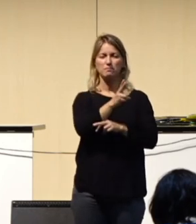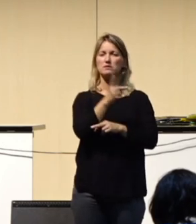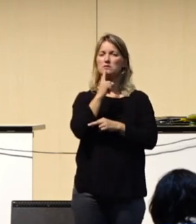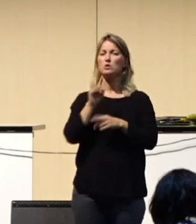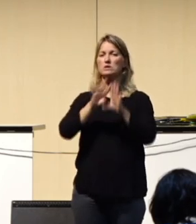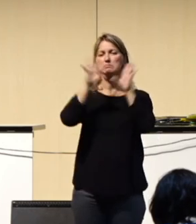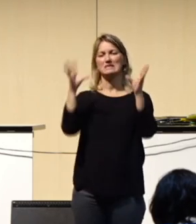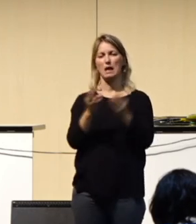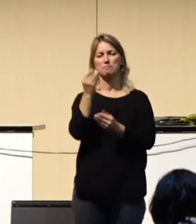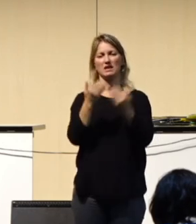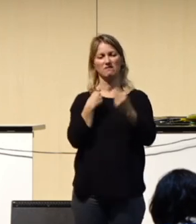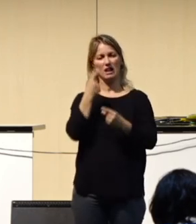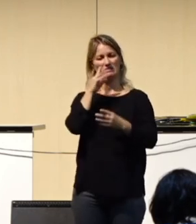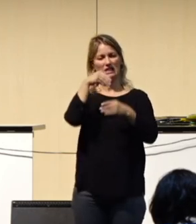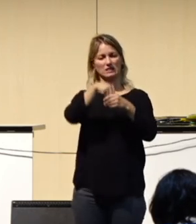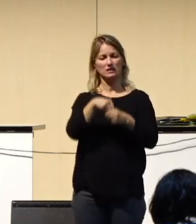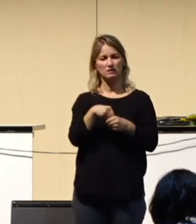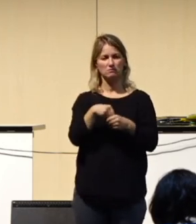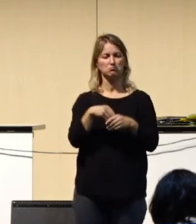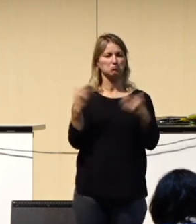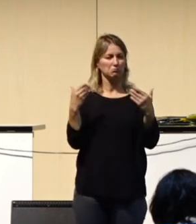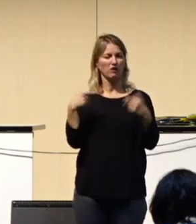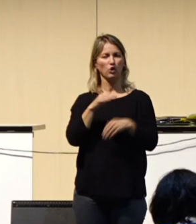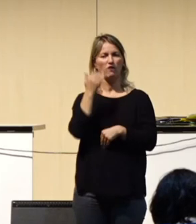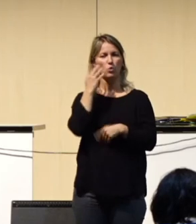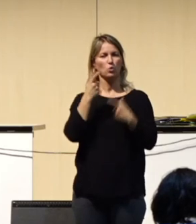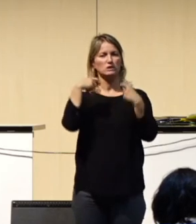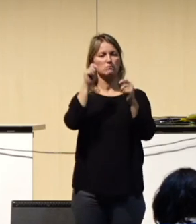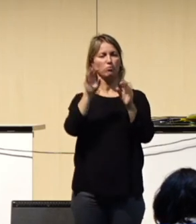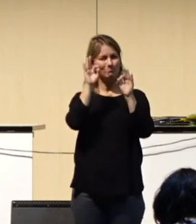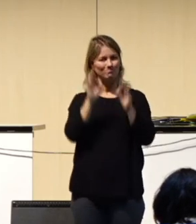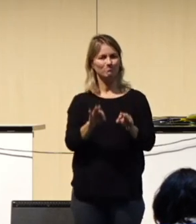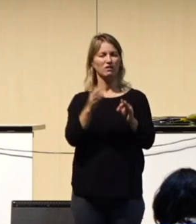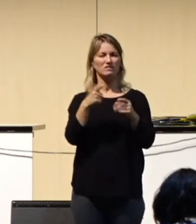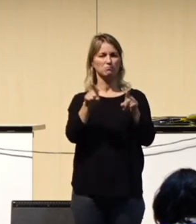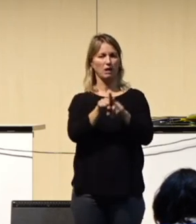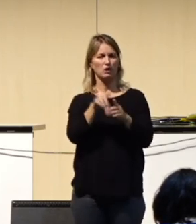hebt und Klarheit über geeignete städtische Flächen für den Wohnungsbau der WED bringt.